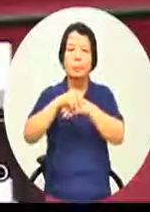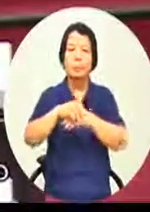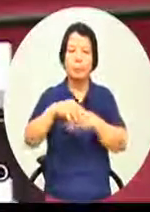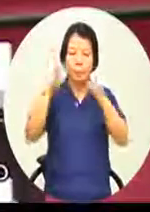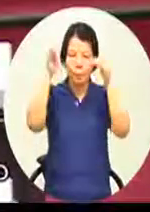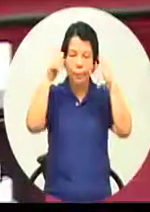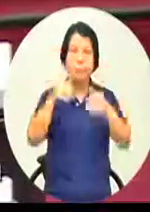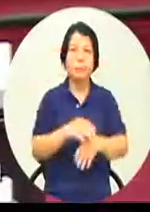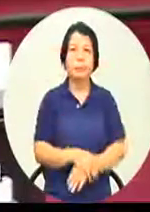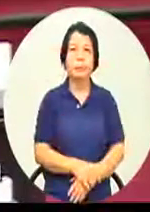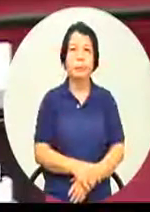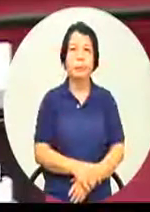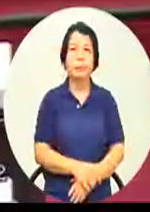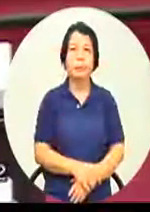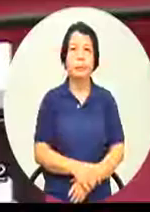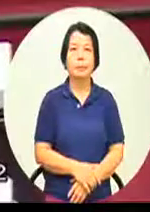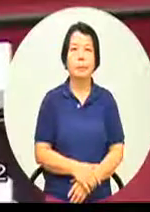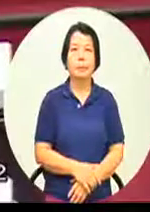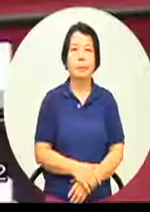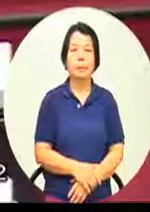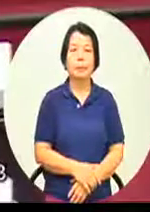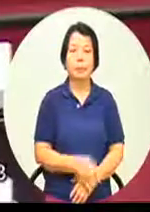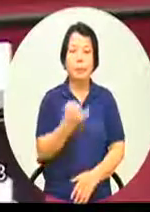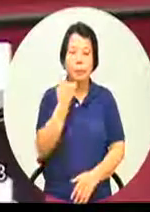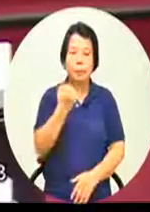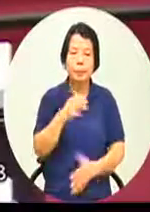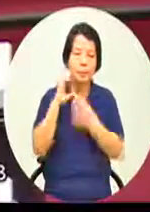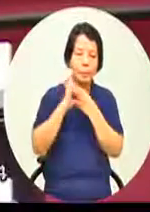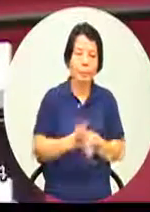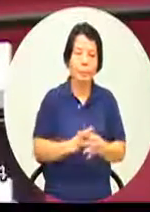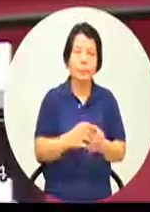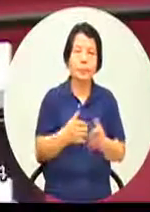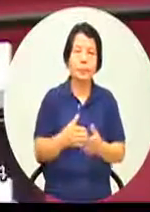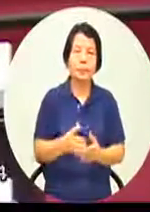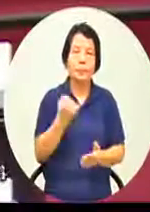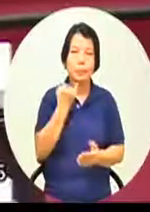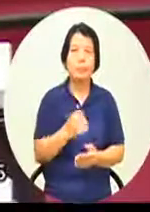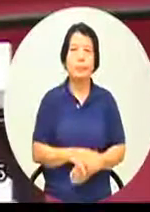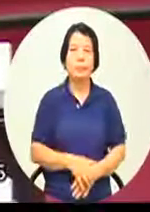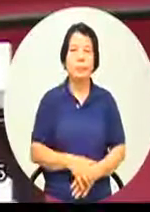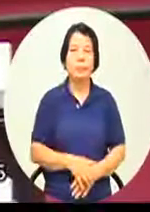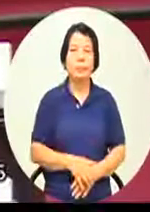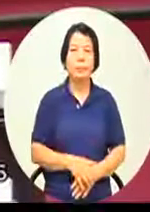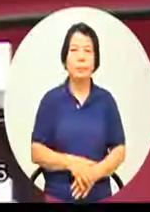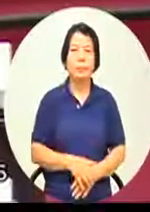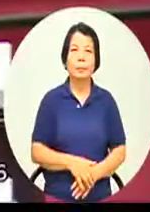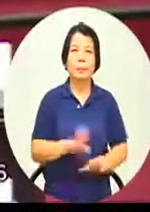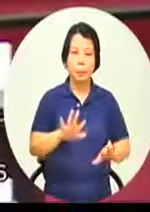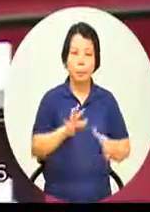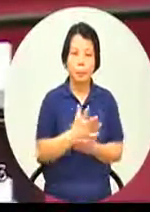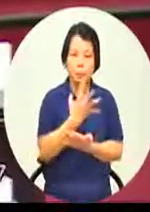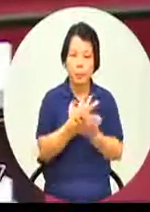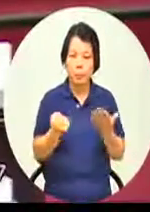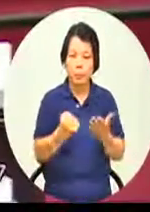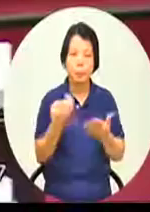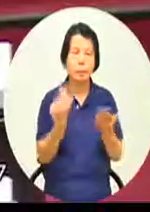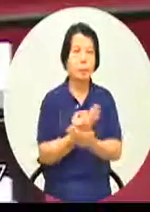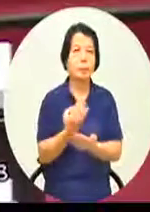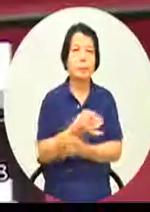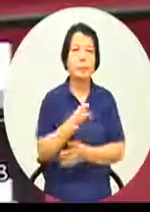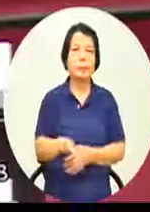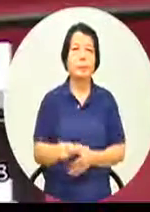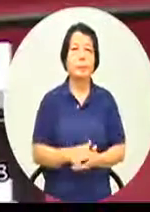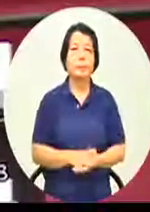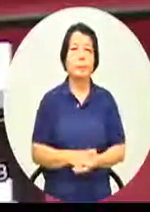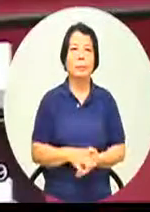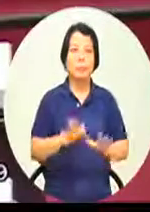那我觉得还是可以再继续 push 的，这样听起来数量还不够。那真的我